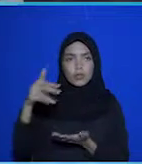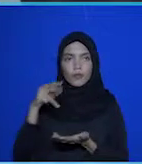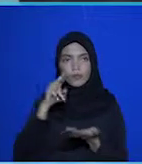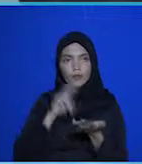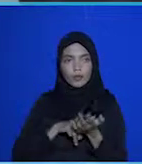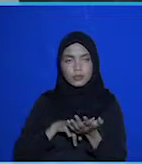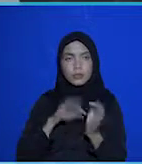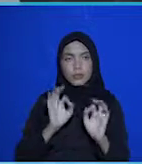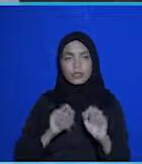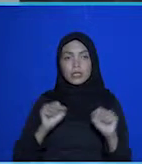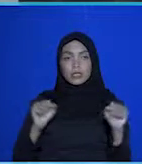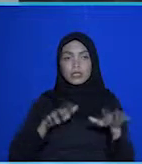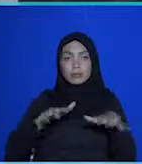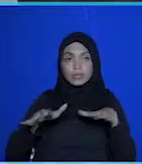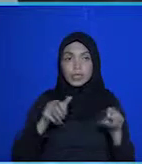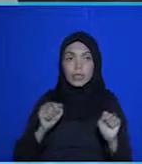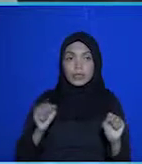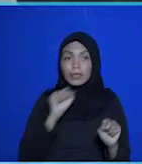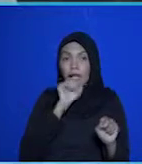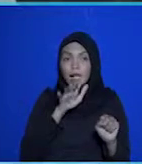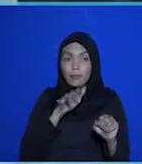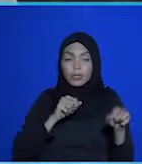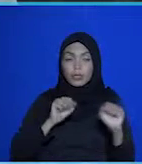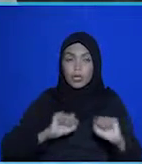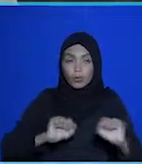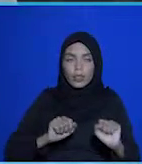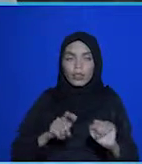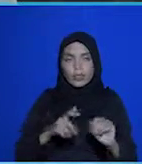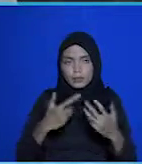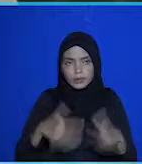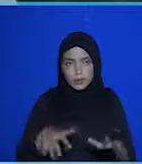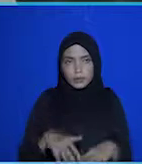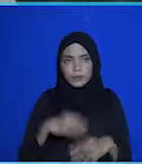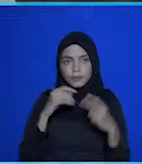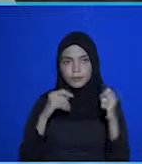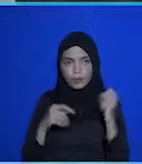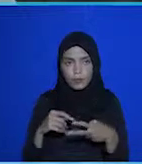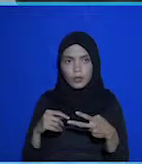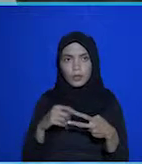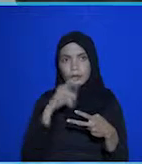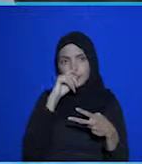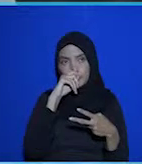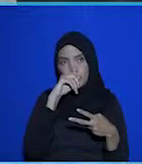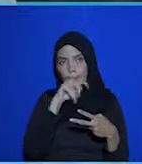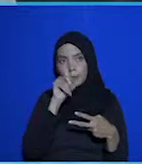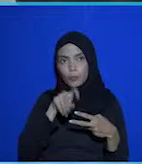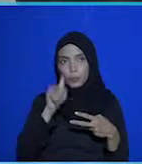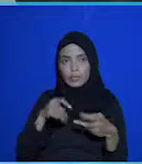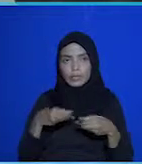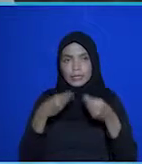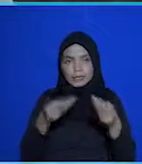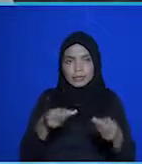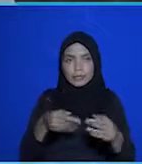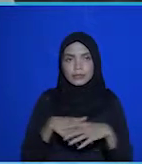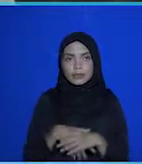terakhir. Kemudian yang kedua, kami pun melakukan upaya pemenuhan kebutuhan, menyediakan, ya, tempat